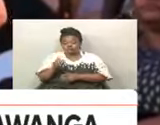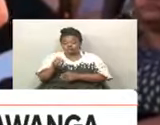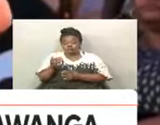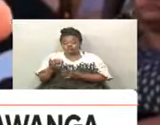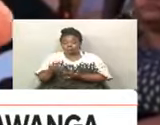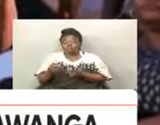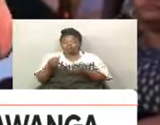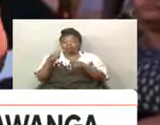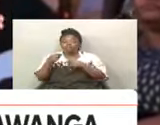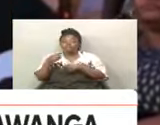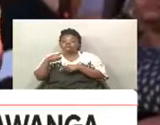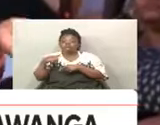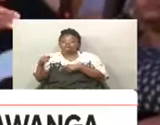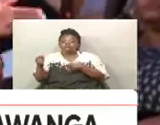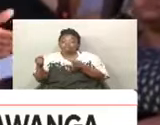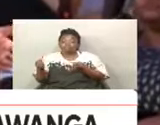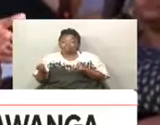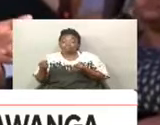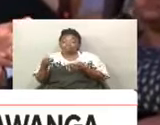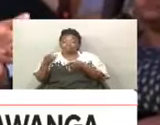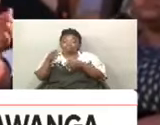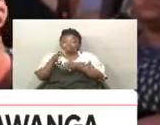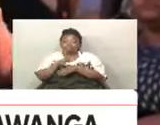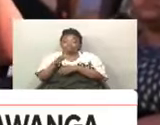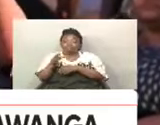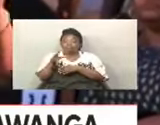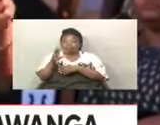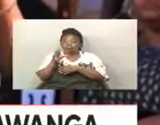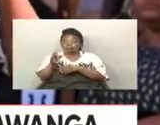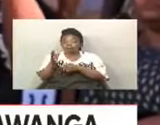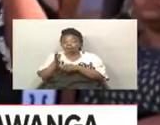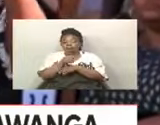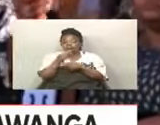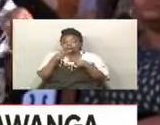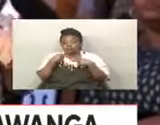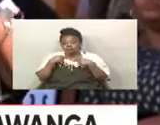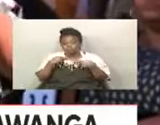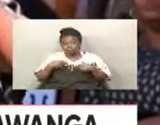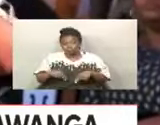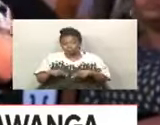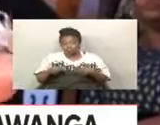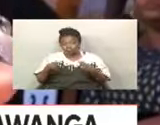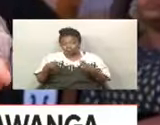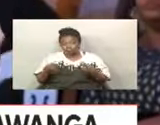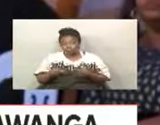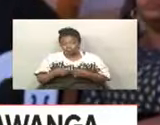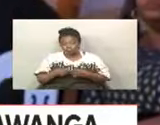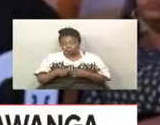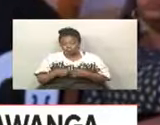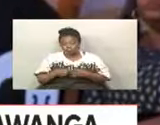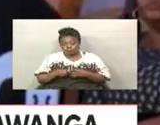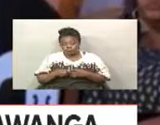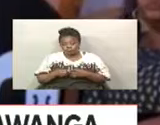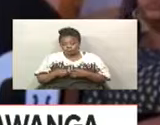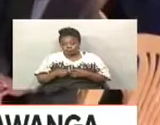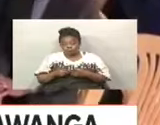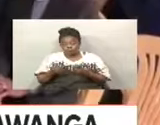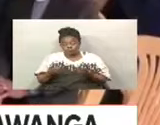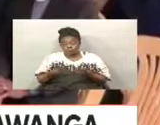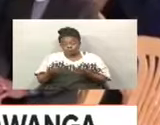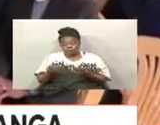muikale ni mugenda ni mwekebeza kama minister wa health omweyekebeza poste okanasa echari